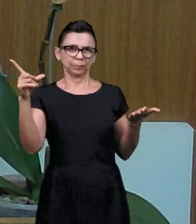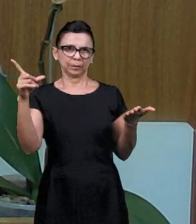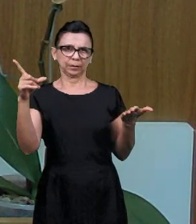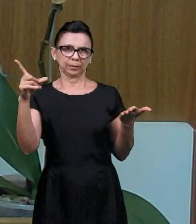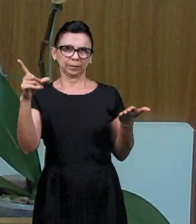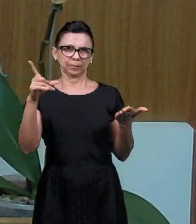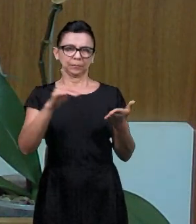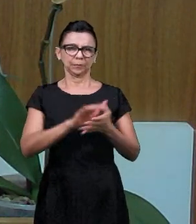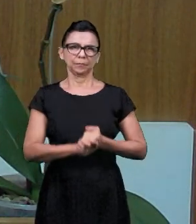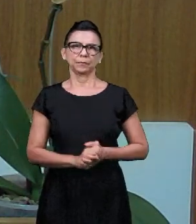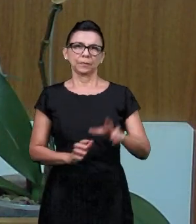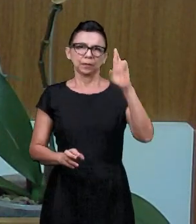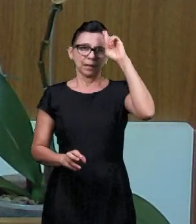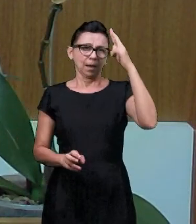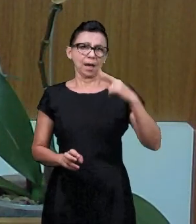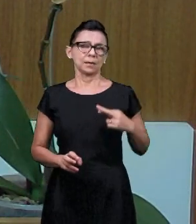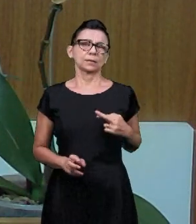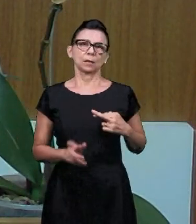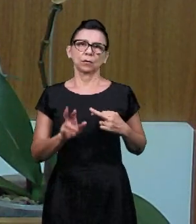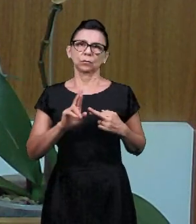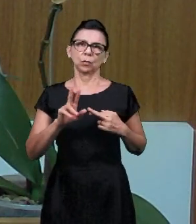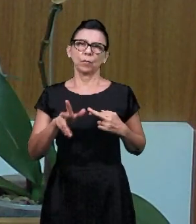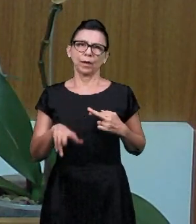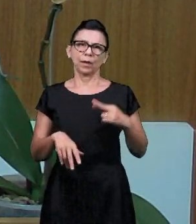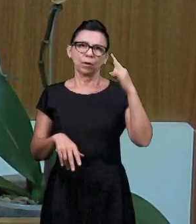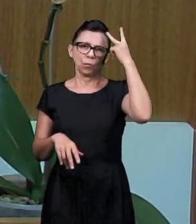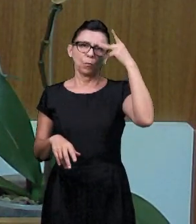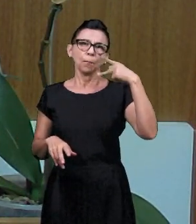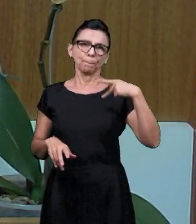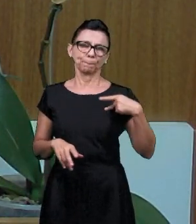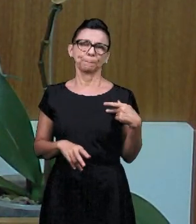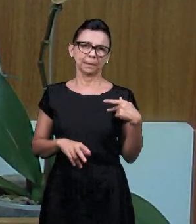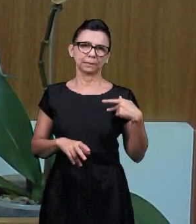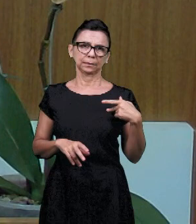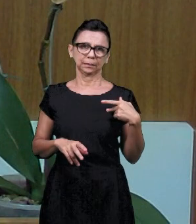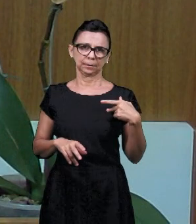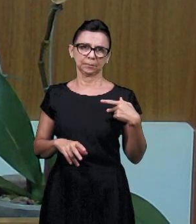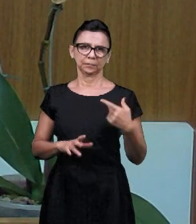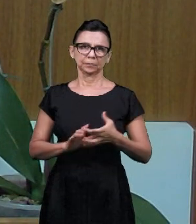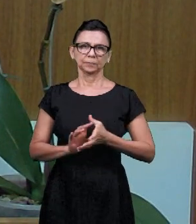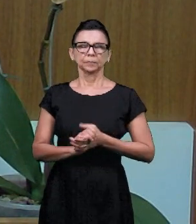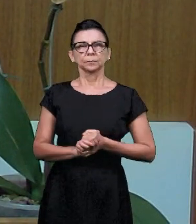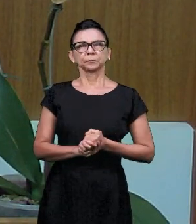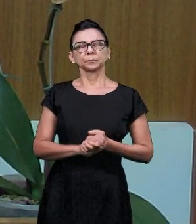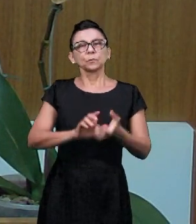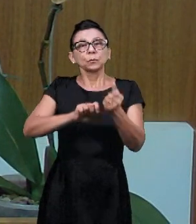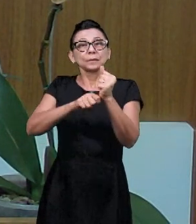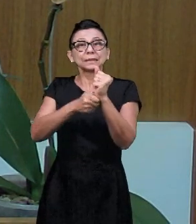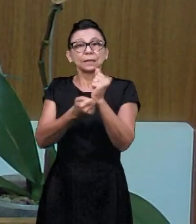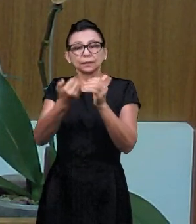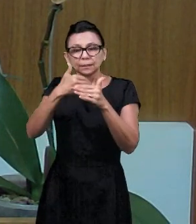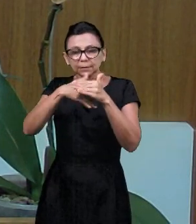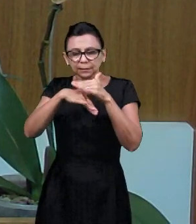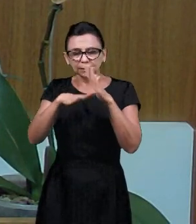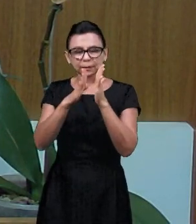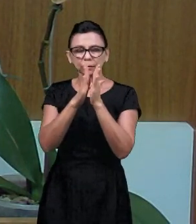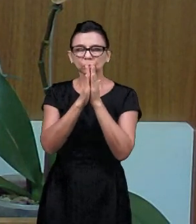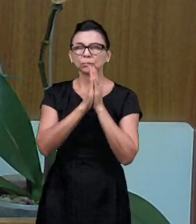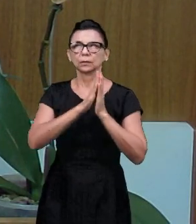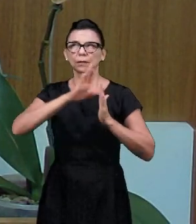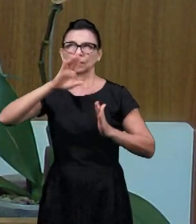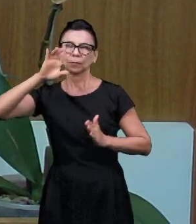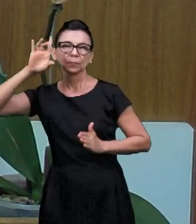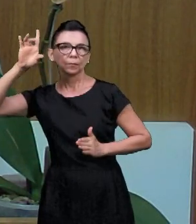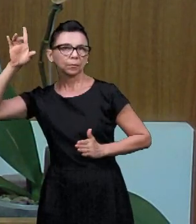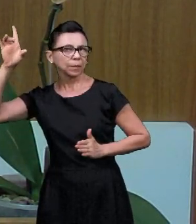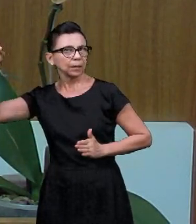le mystère qui est dans la parole. Ce n'est pas dans la lettre. Et les personnes ne comprennent pas. C'est cela la grande